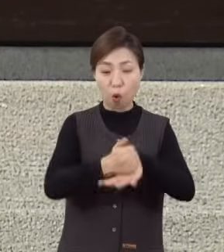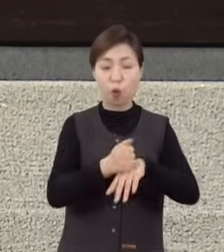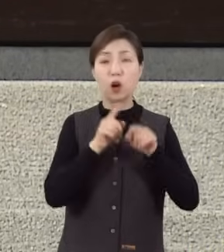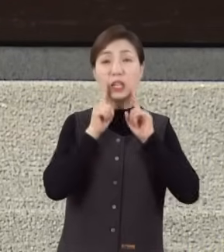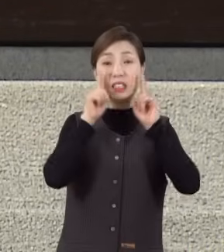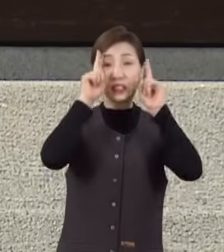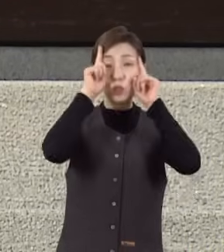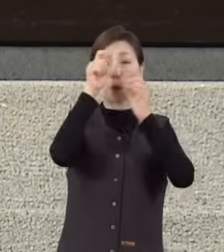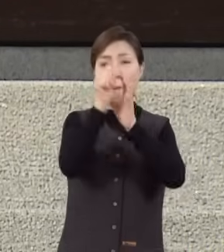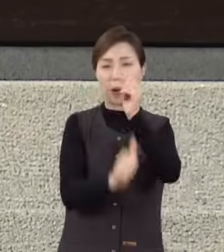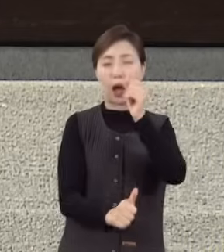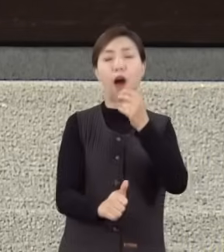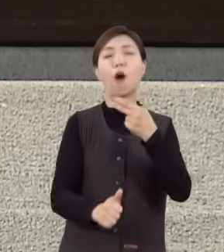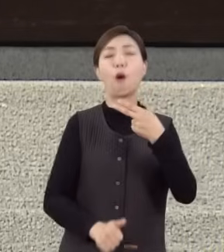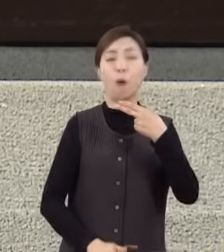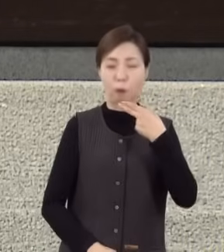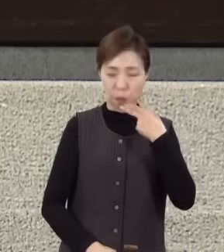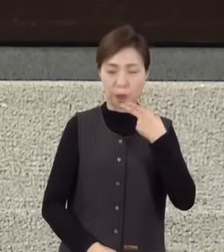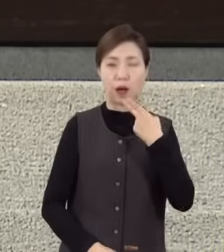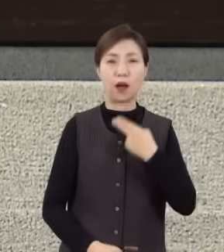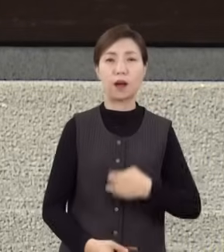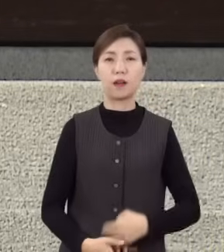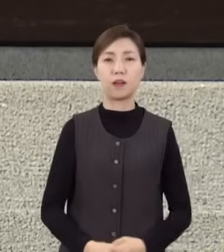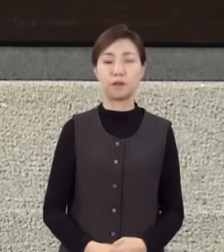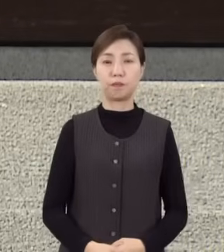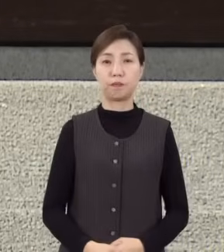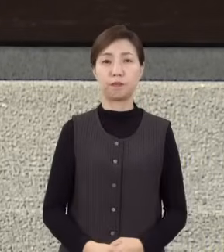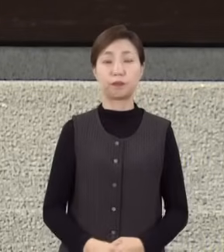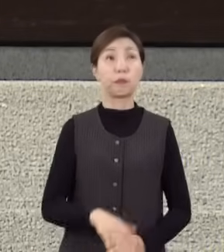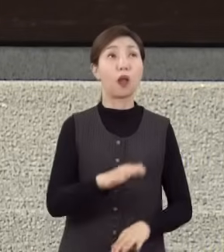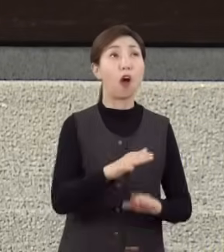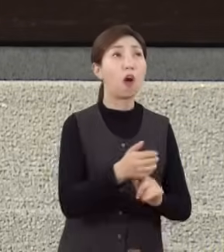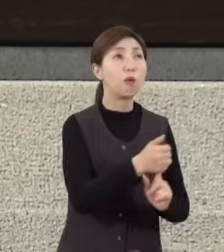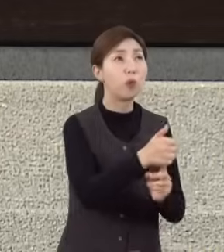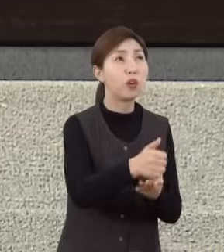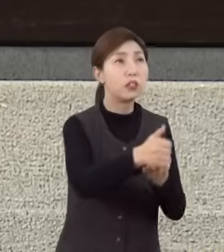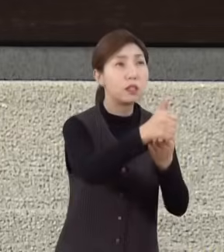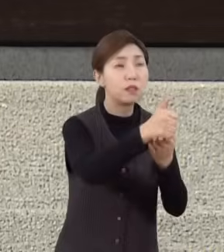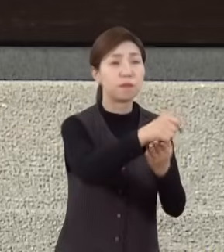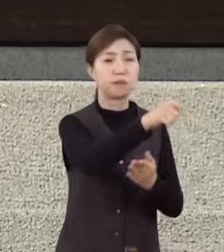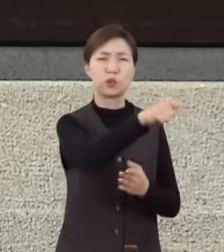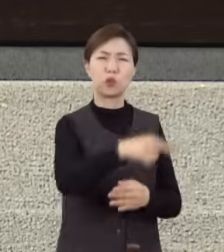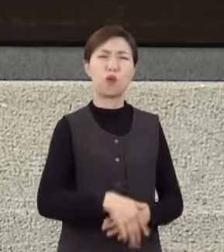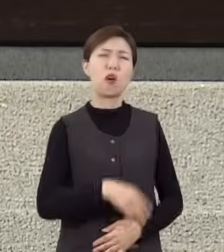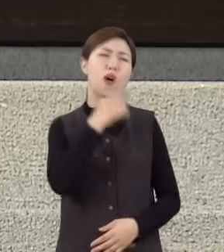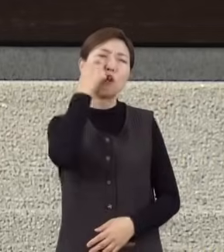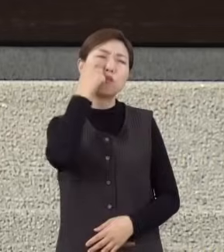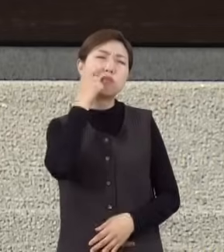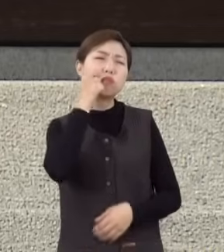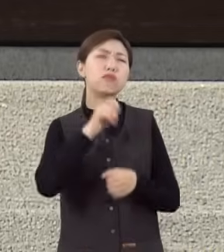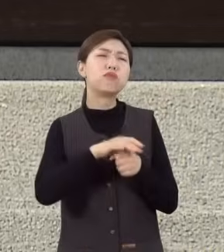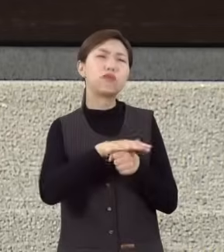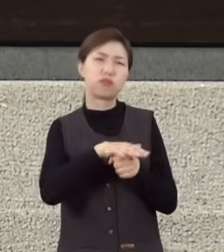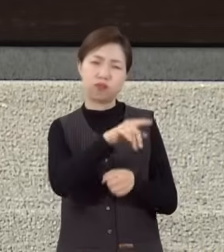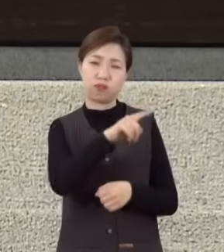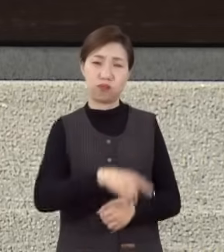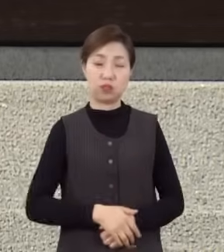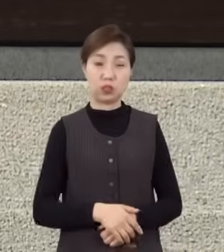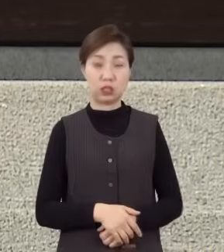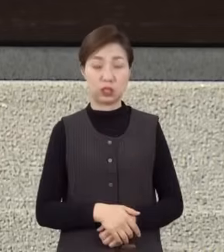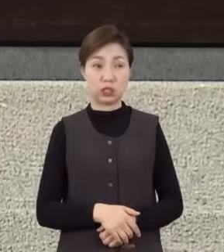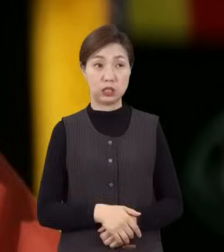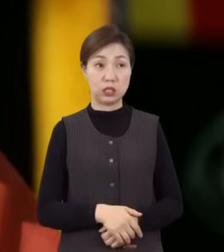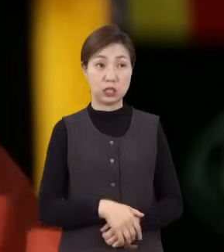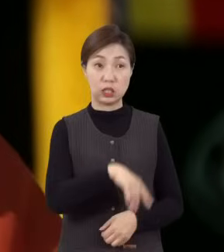수 있다? 지옥에 떨어진 건 막을 수 있다. 그럼 부처님, 저 사람이 너무